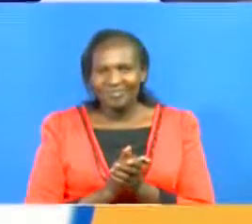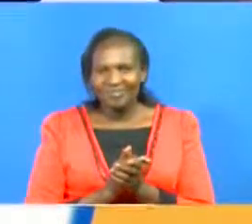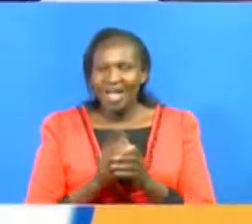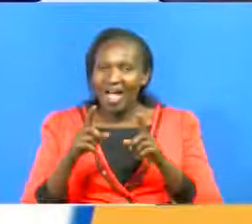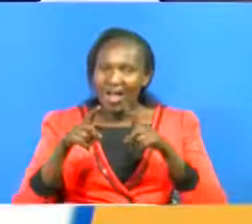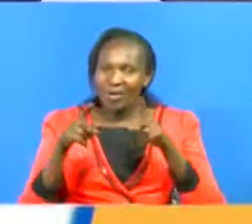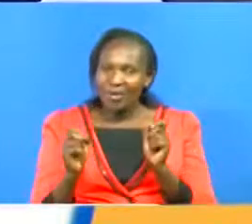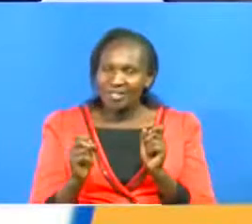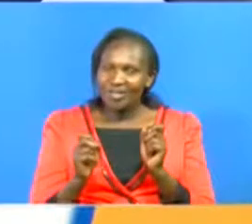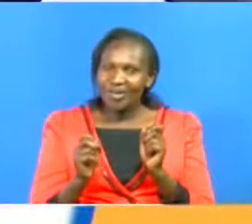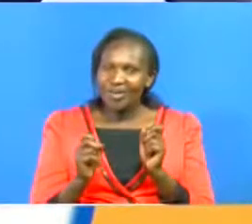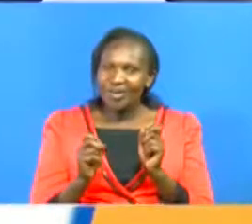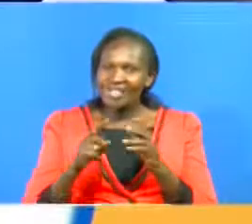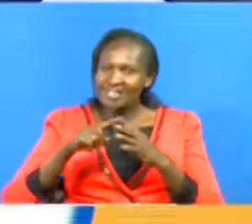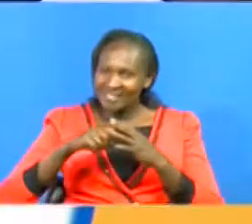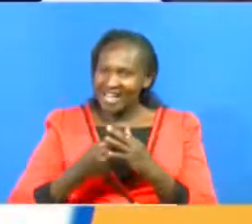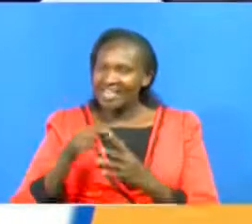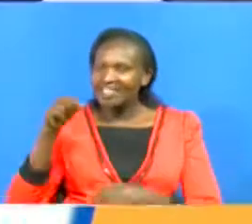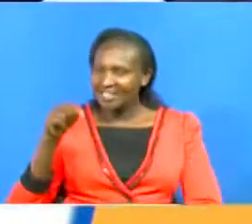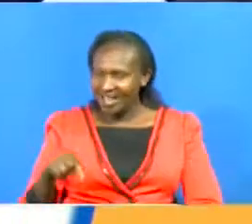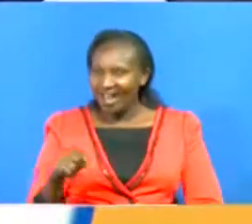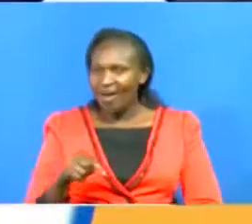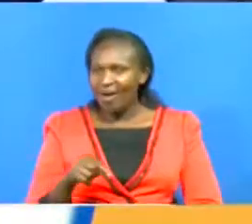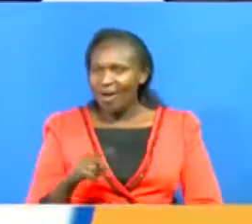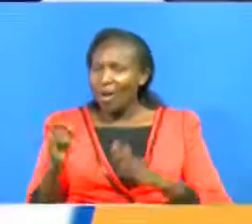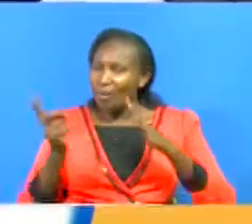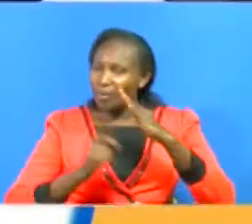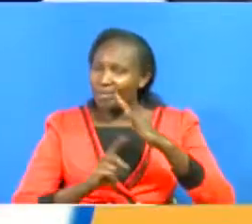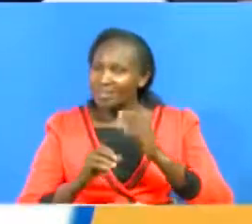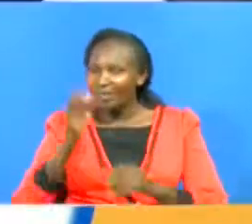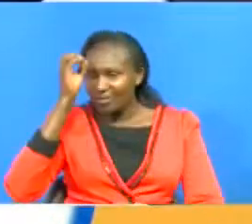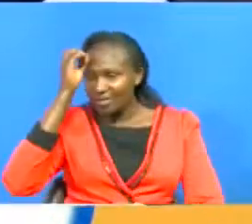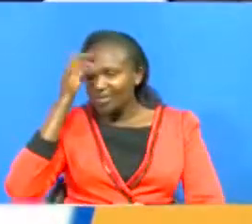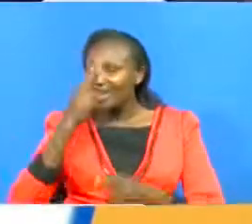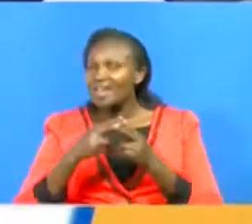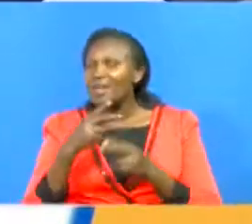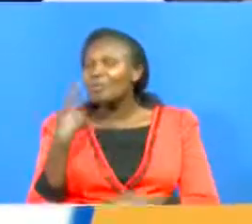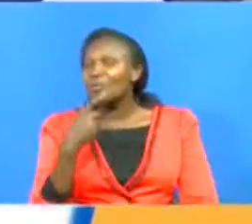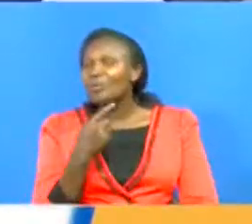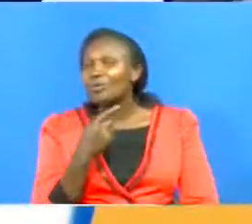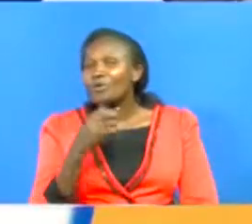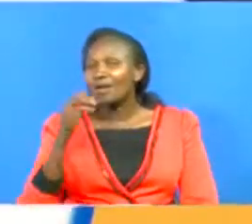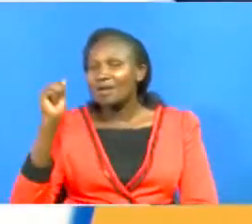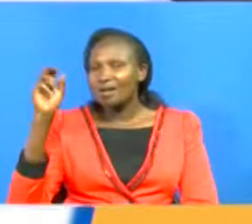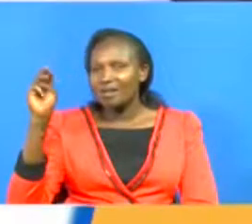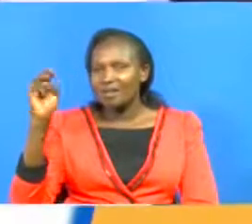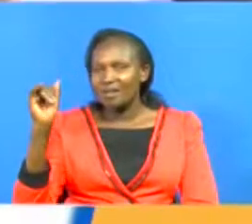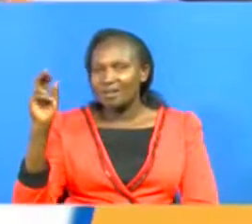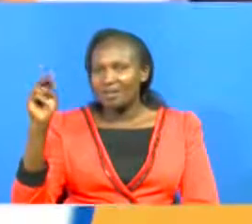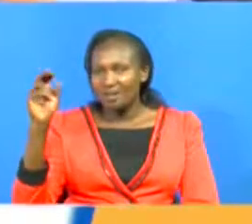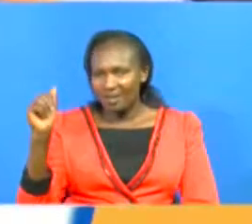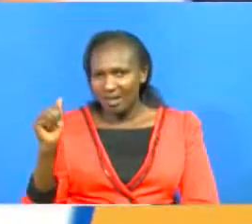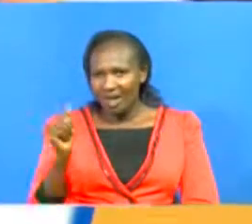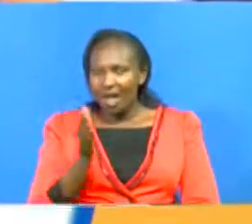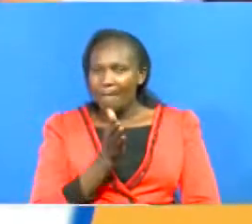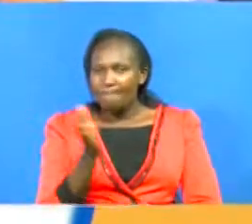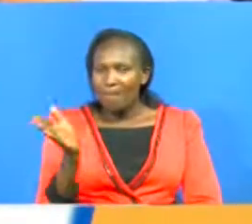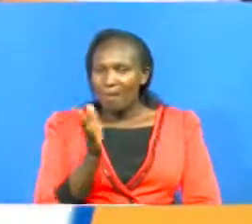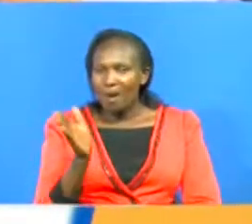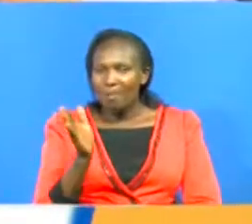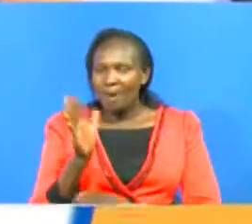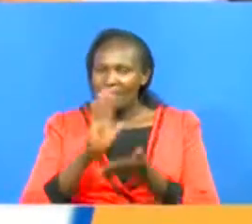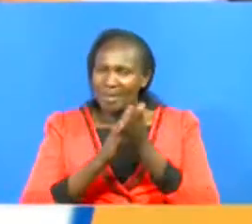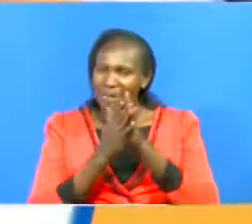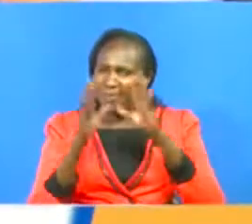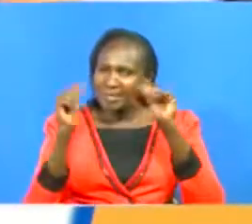Maswali ya teketeke yanaanza sasa hivi. Waziri wa elimu humu nchini anaitwa nani? Amina Mohamed. Rais Barack Obama aliingia madarakani